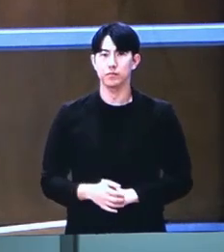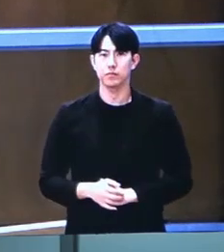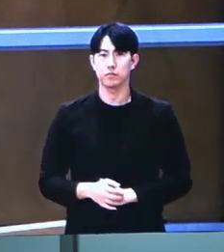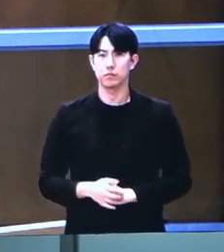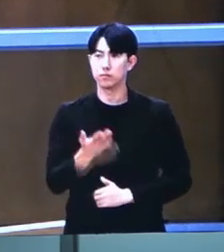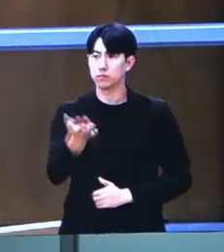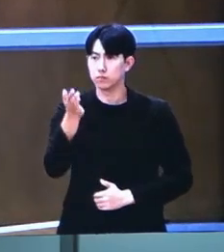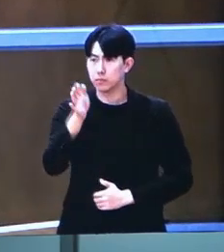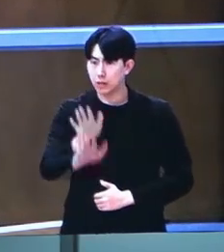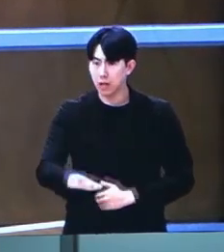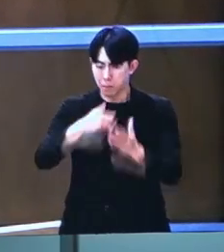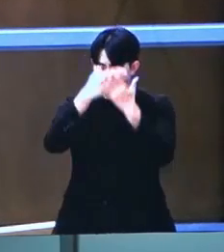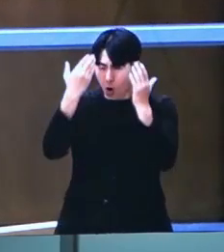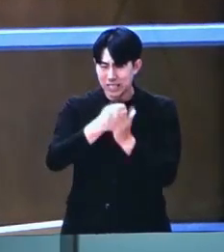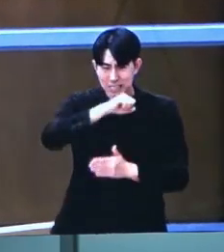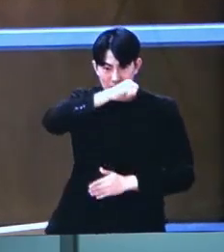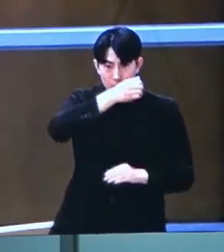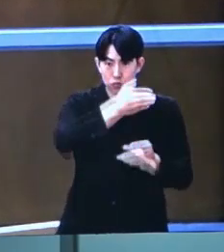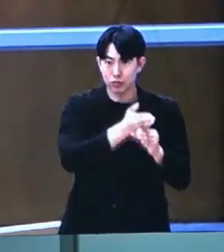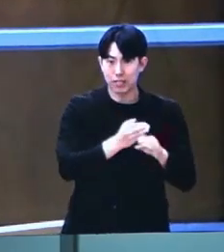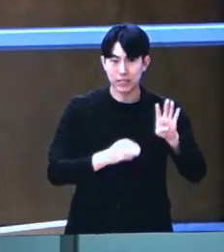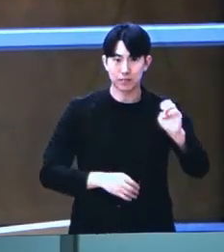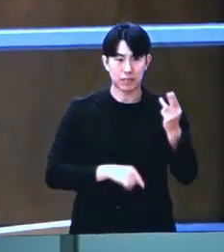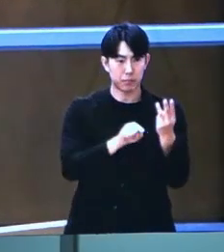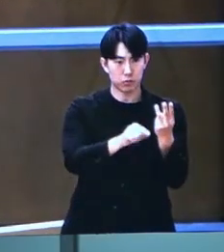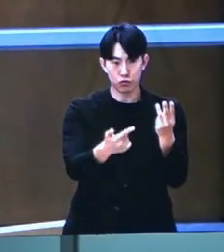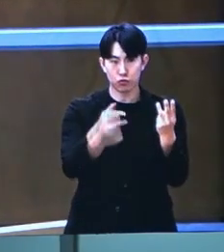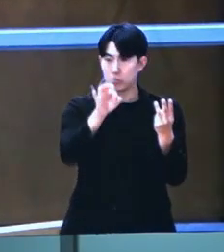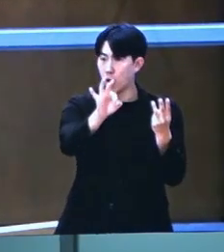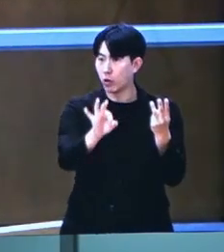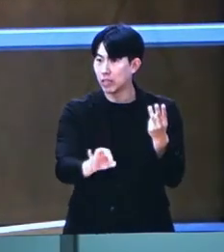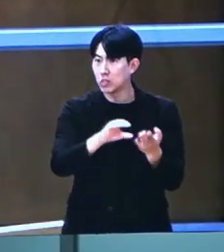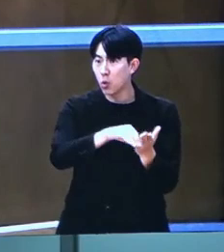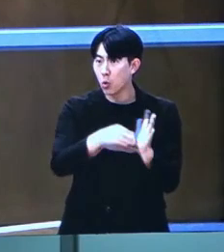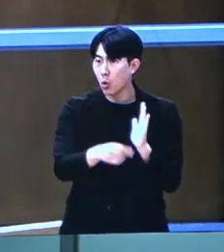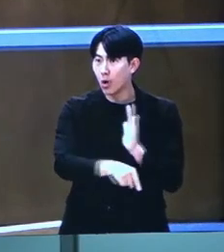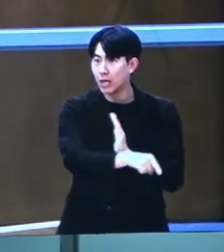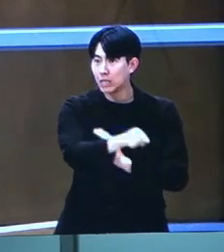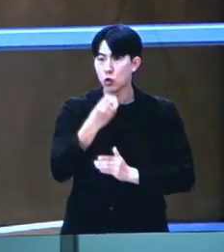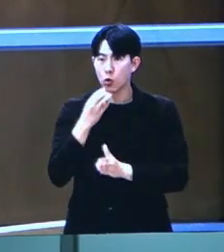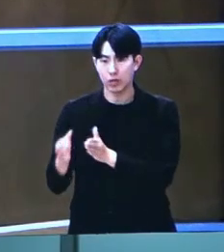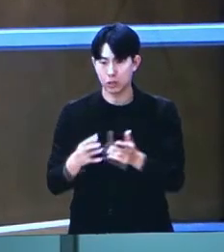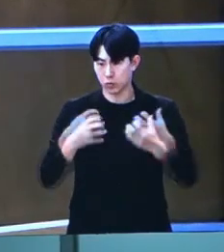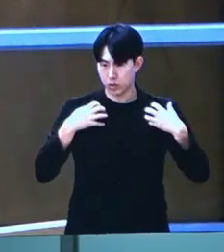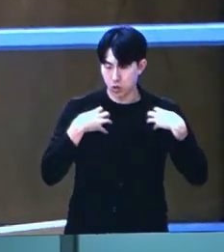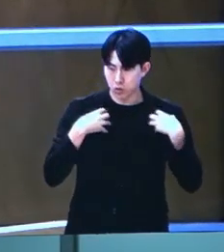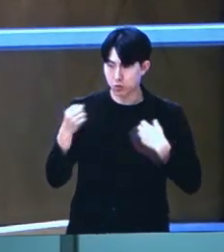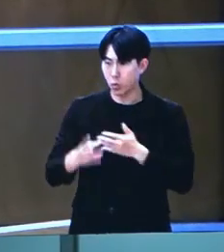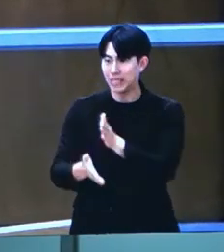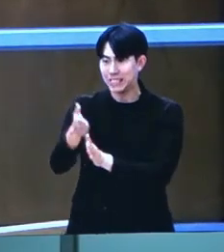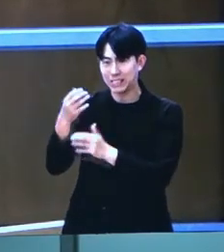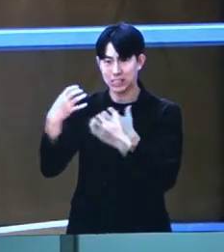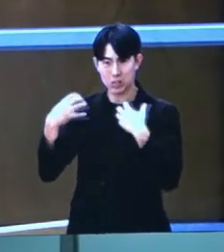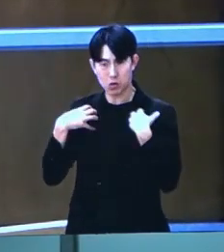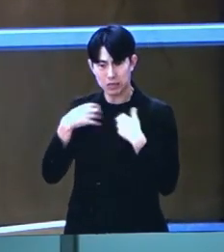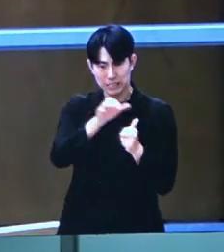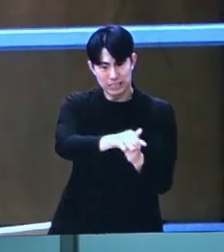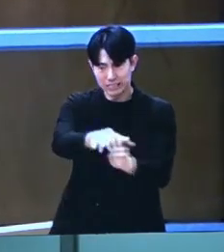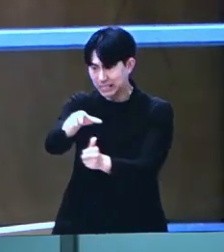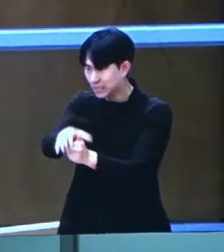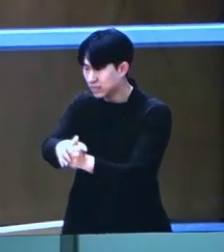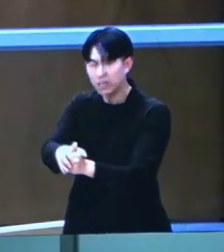그렇지만 전체 예산의 약 43.6%에 달하는 금액을 경기도와 시군이 부담하는 것은 과해